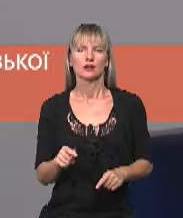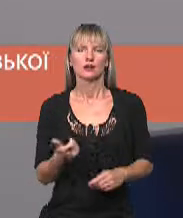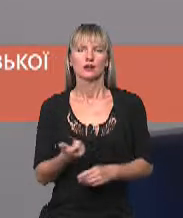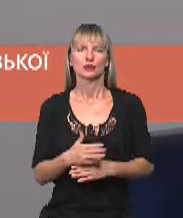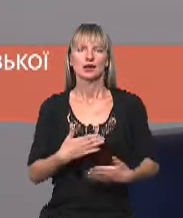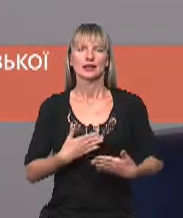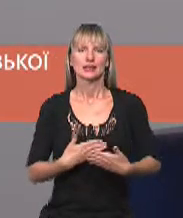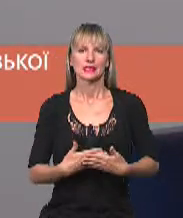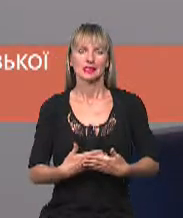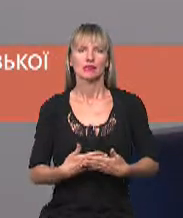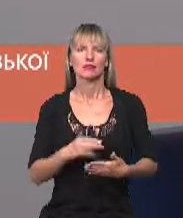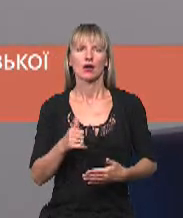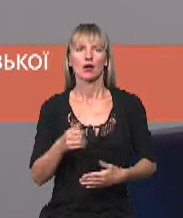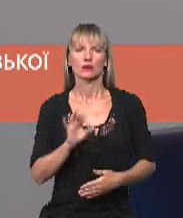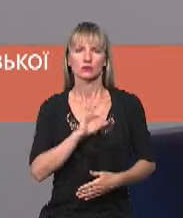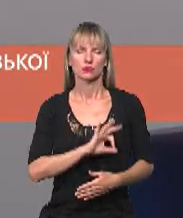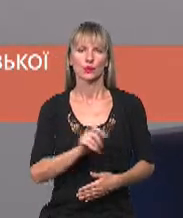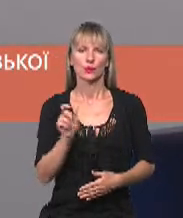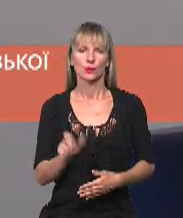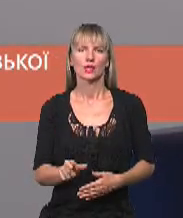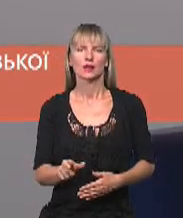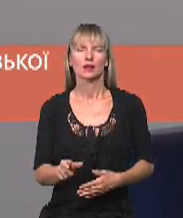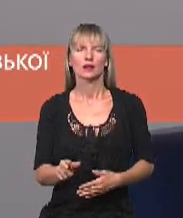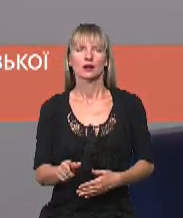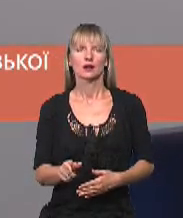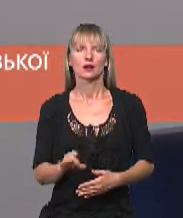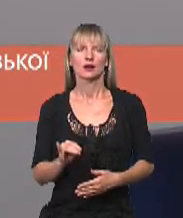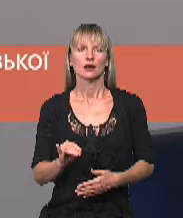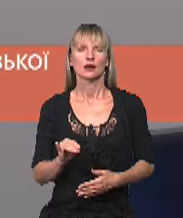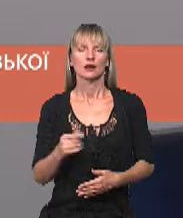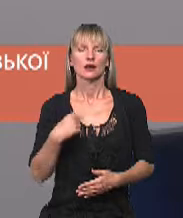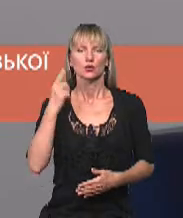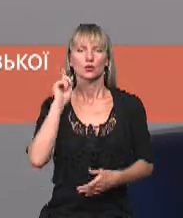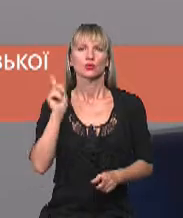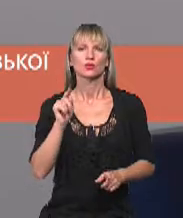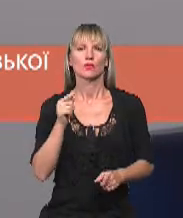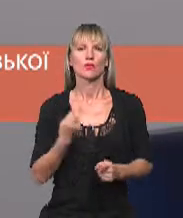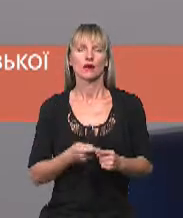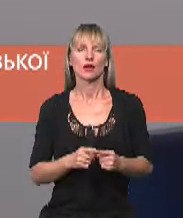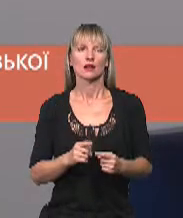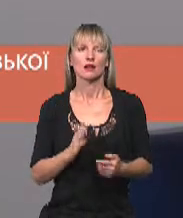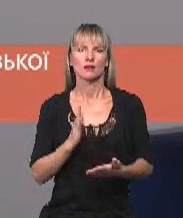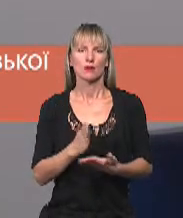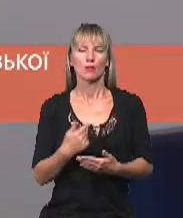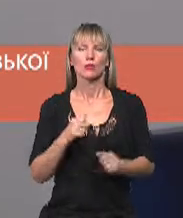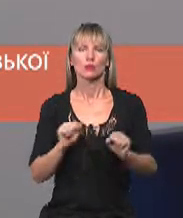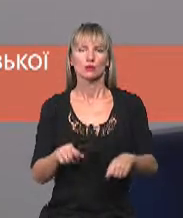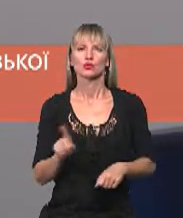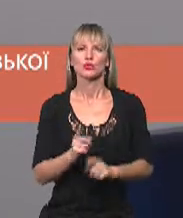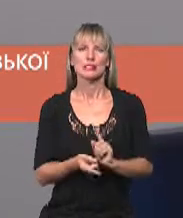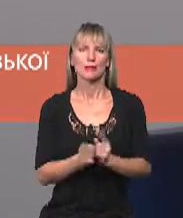дуже активна, ефективна людина. Я сподіваюся, що в цьому форматі ми зможемо щось змінити, тому